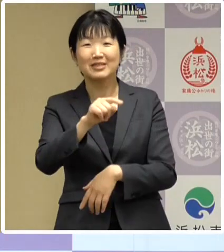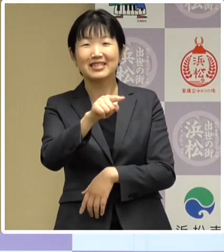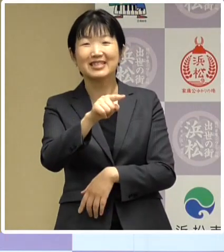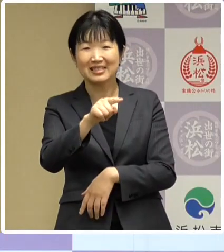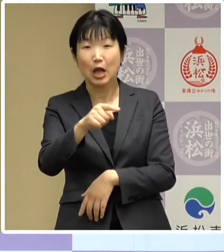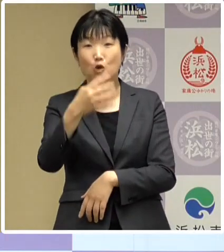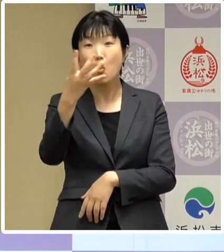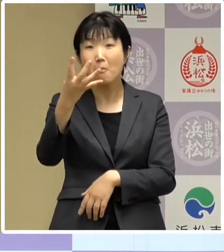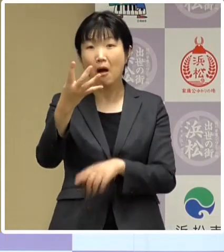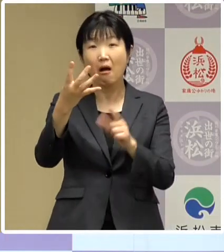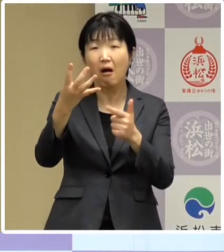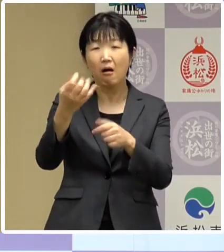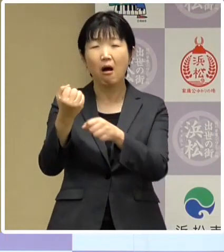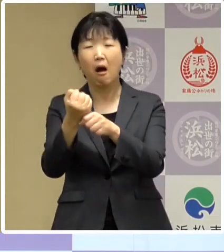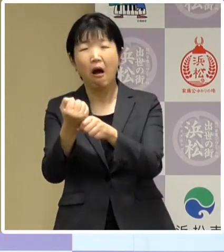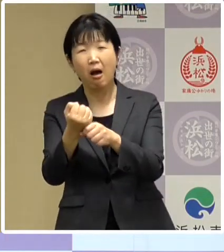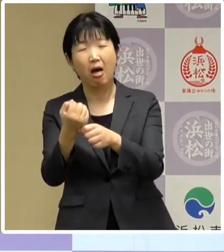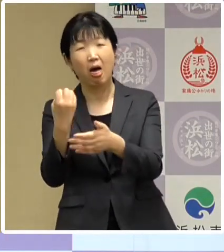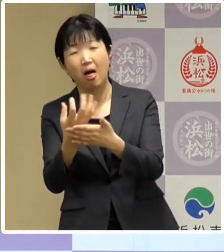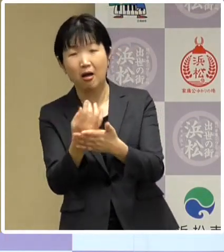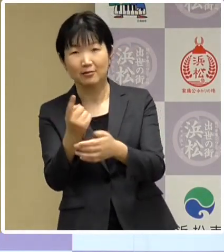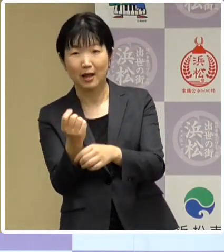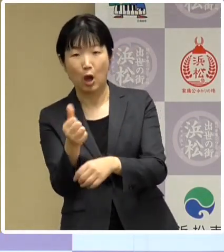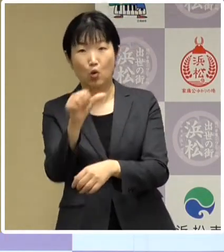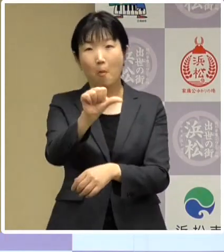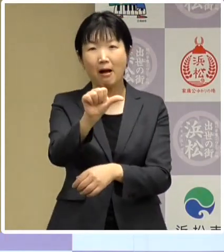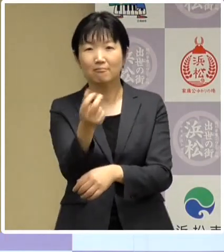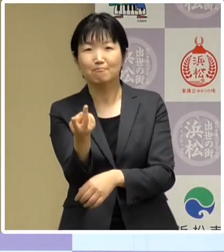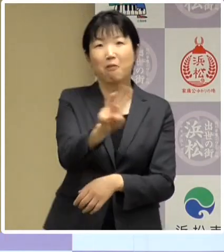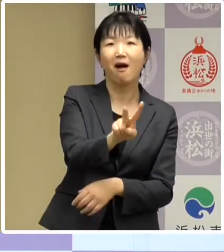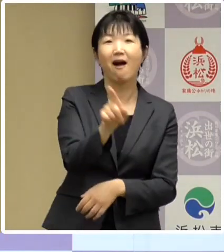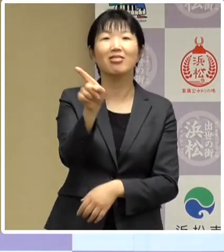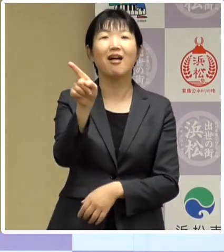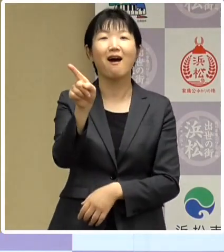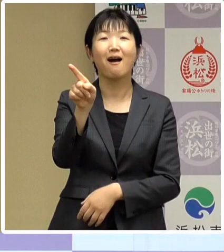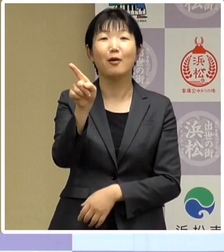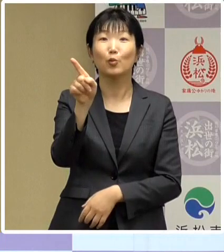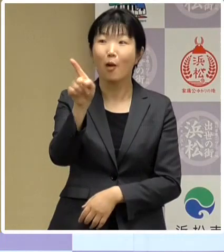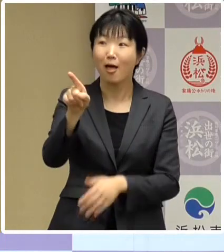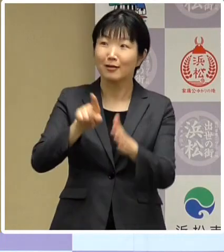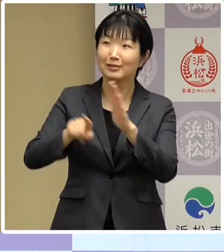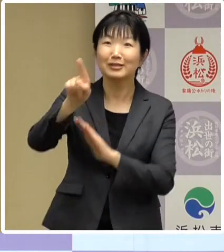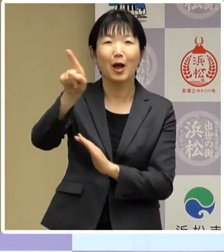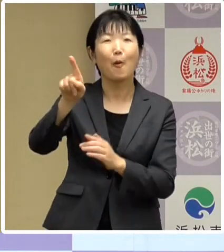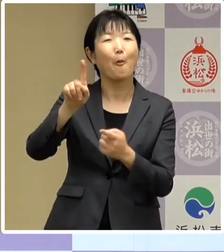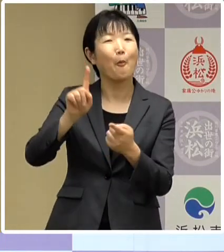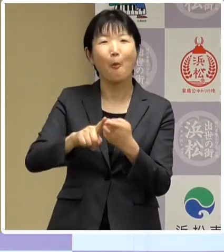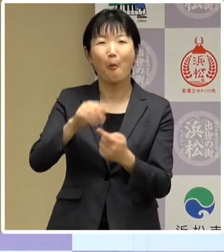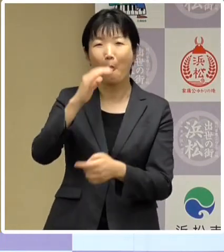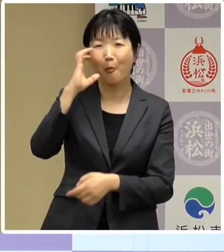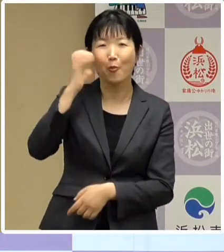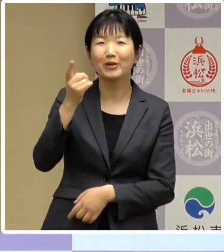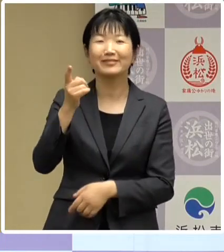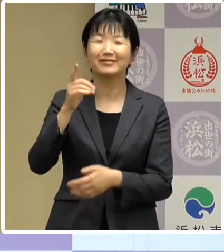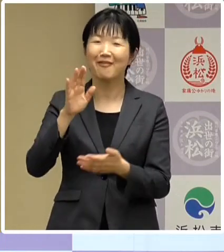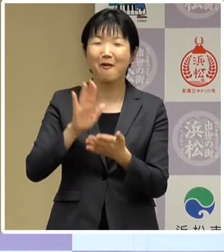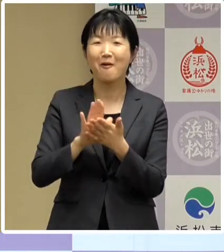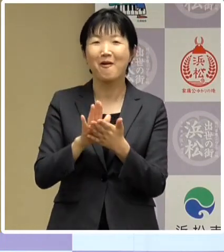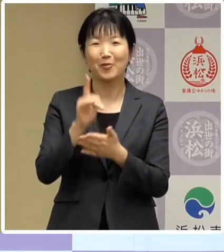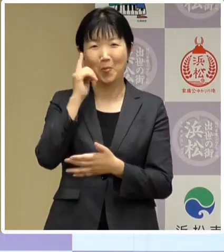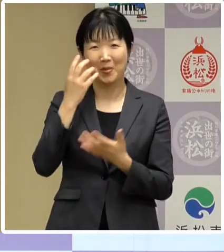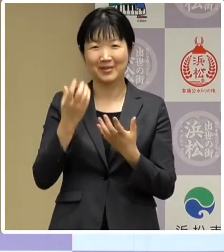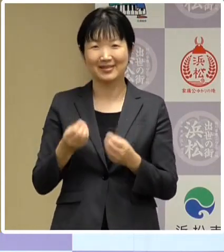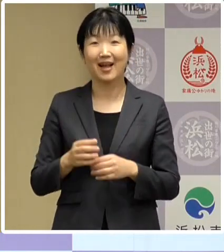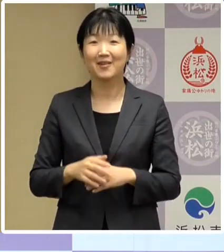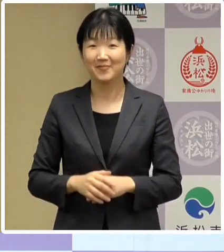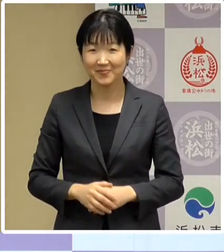を5番にですね変えるとかね、まあ、そういうところはやっぱりリーダーとしてしっかり采配を振るってましたんで、まあ、その上で